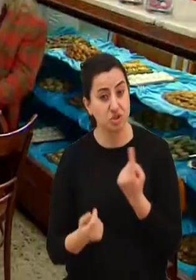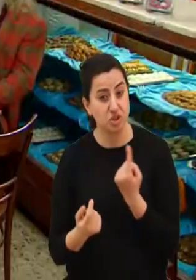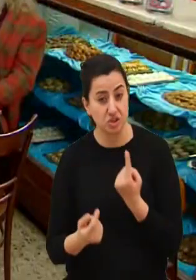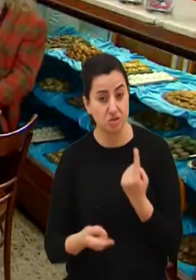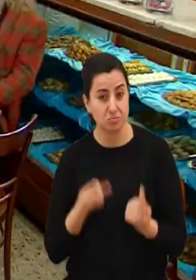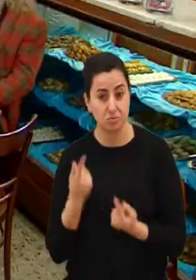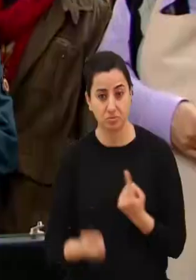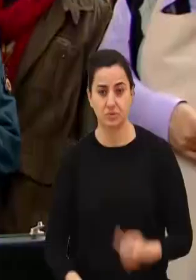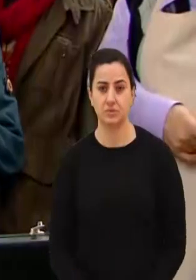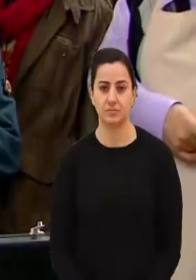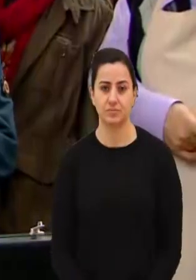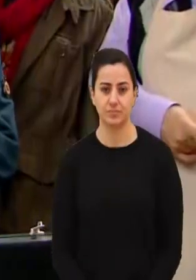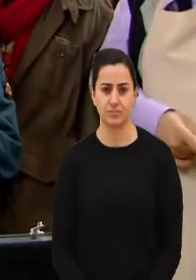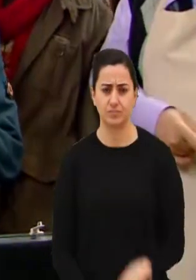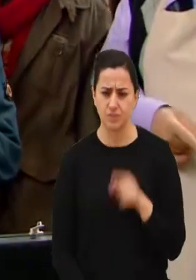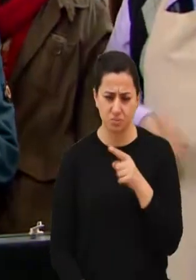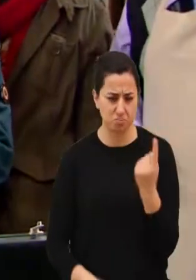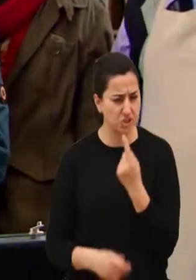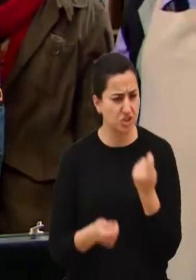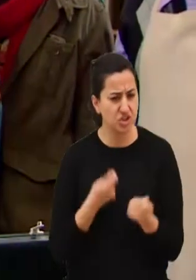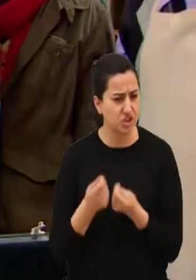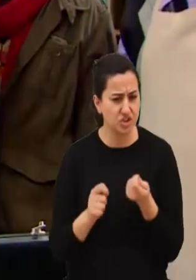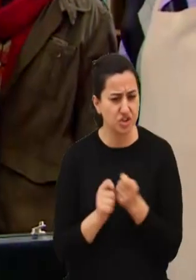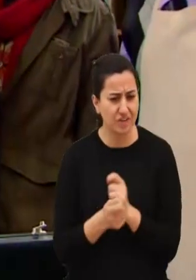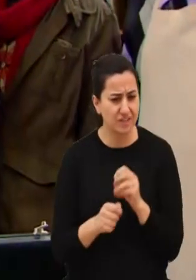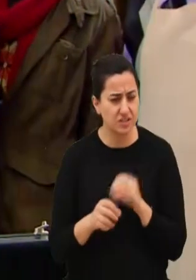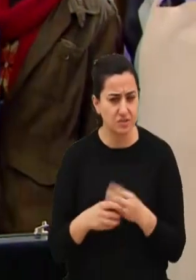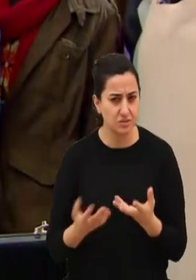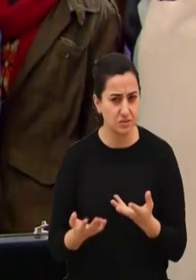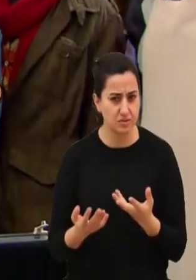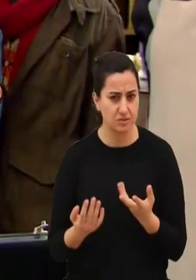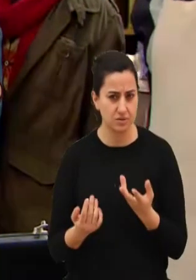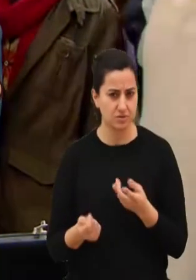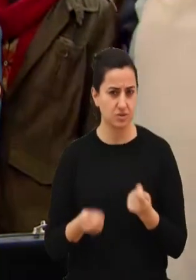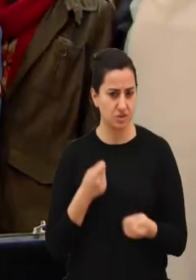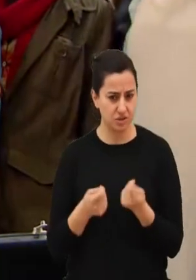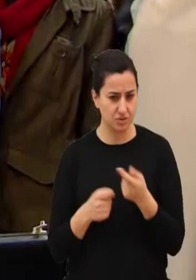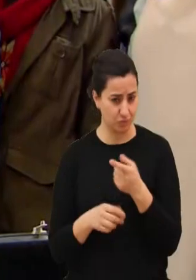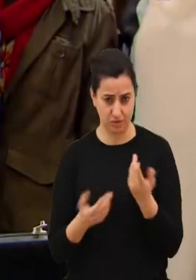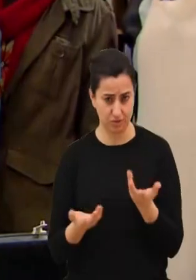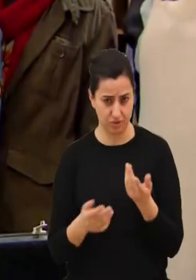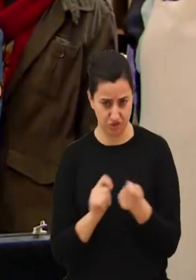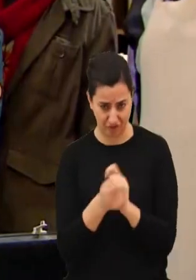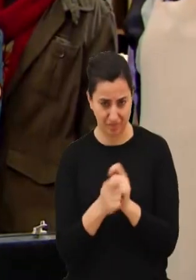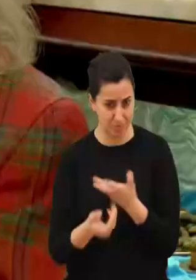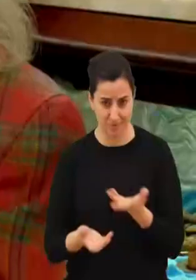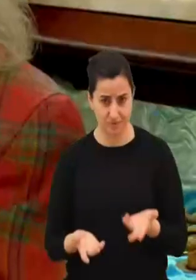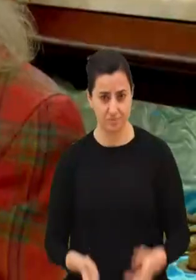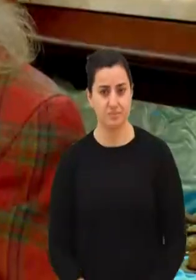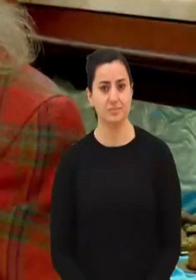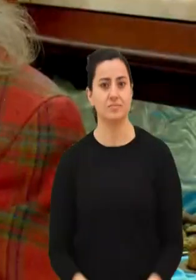Bak. Bir şeyler çeviriyorsun. Ne çeviriyorsun şimdi sen? Yani işin, senin işin bu mu Basri? Sen çevirmez misin? Nesin